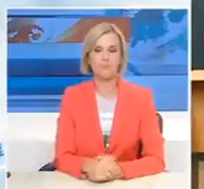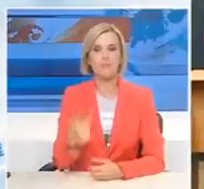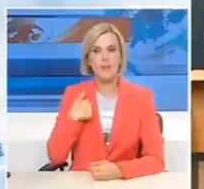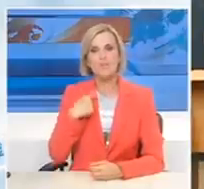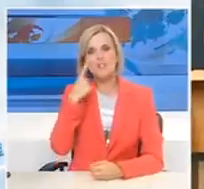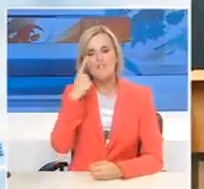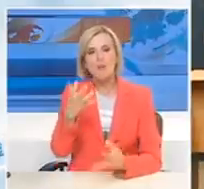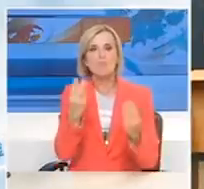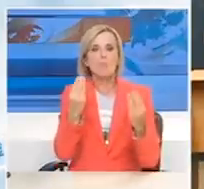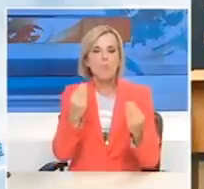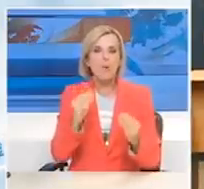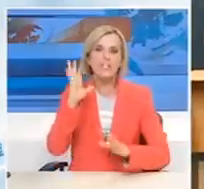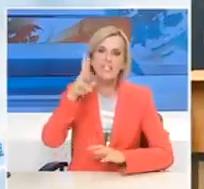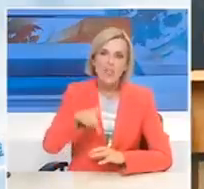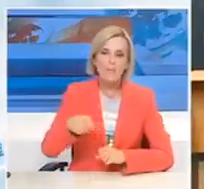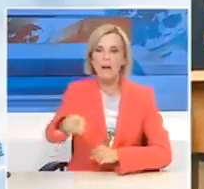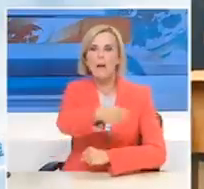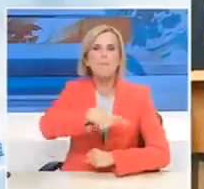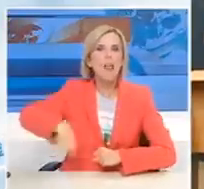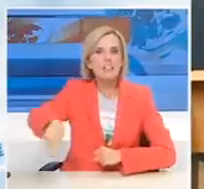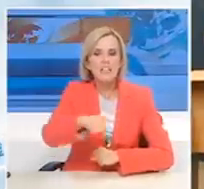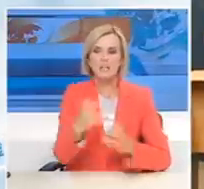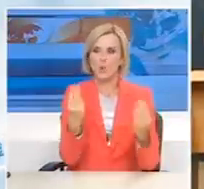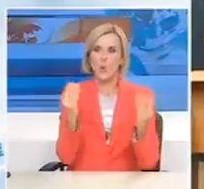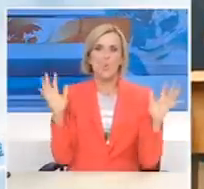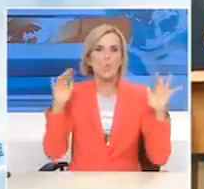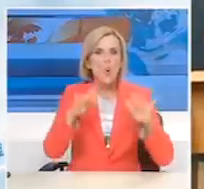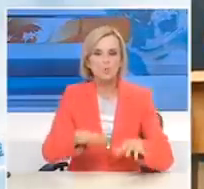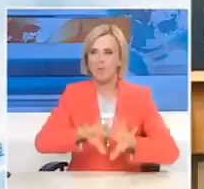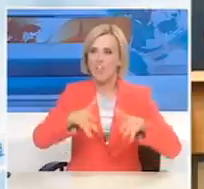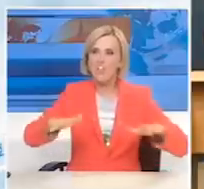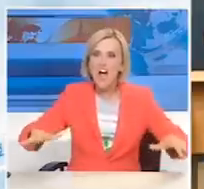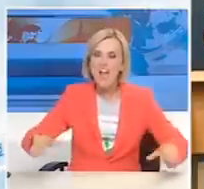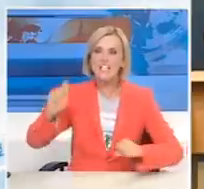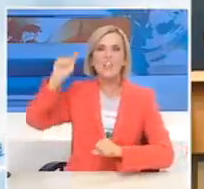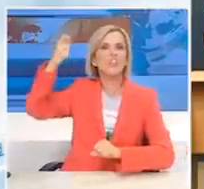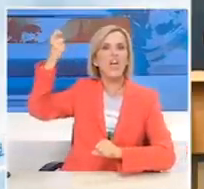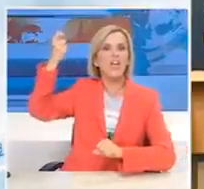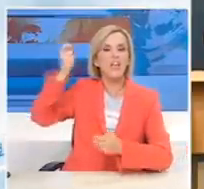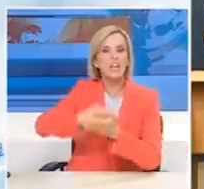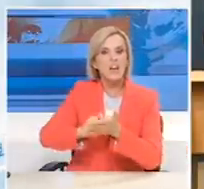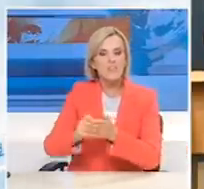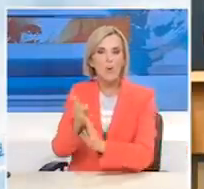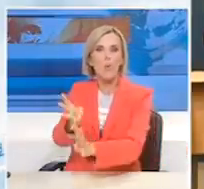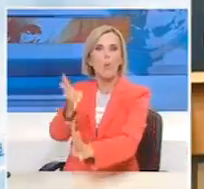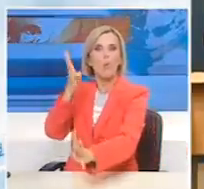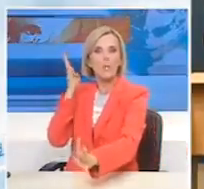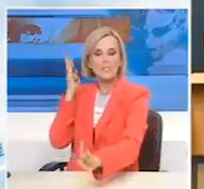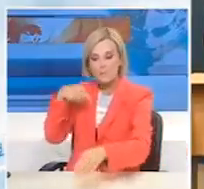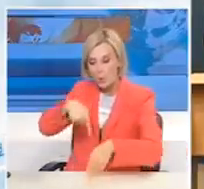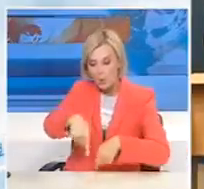συγχρονισμού σε πλατείες έξω από υποκαταστήματα της ΔΕΗ, ακόμα και σε παραλίες. Το Σαββατοκύριακο η θερμοκρασία θα φτάσει στους 35